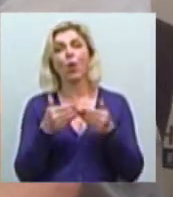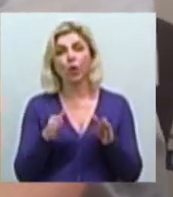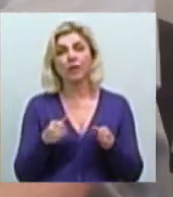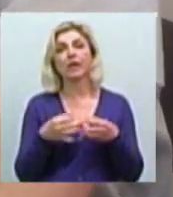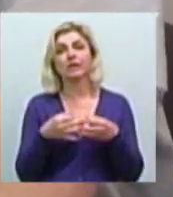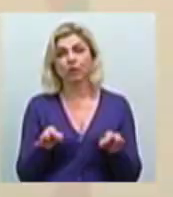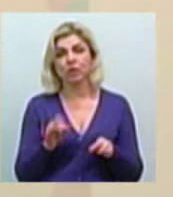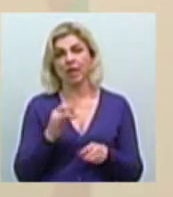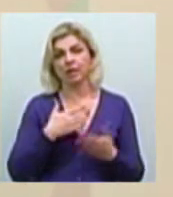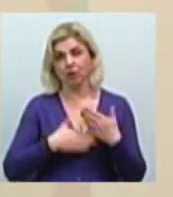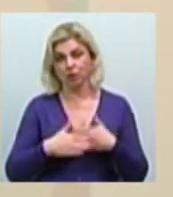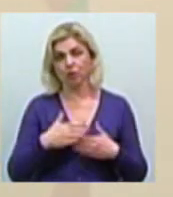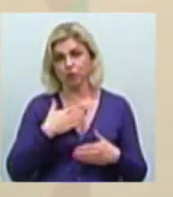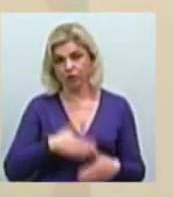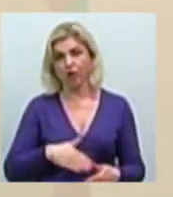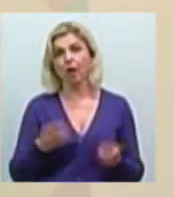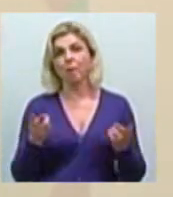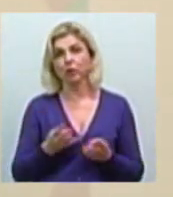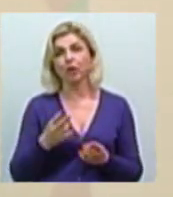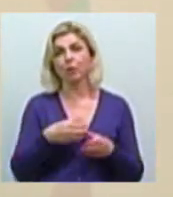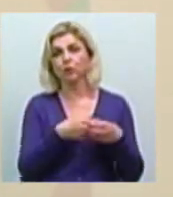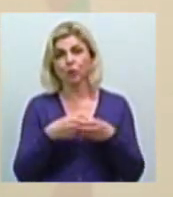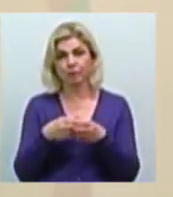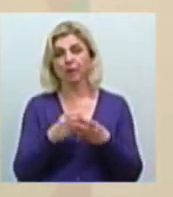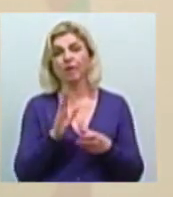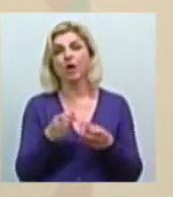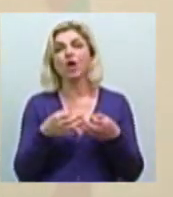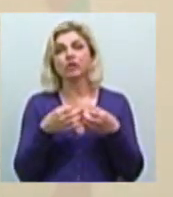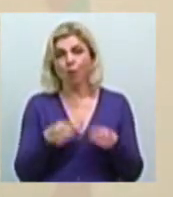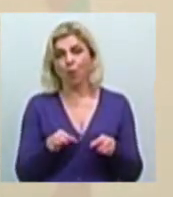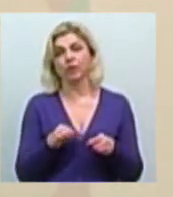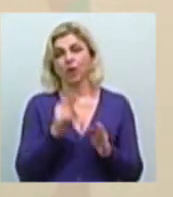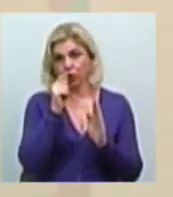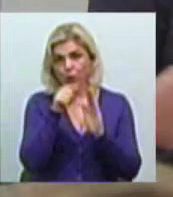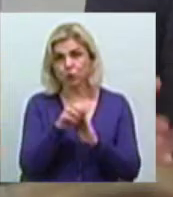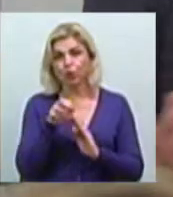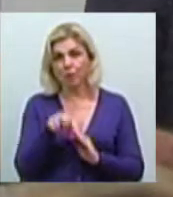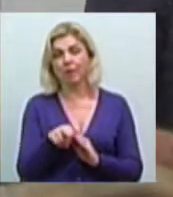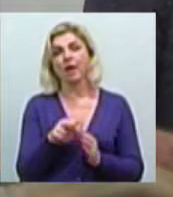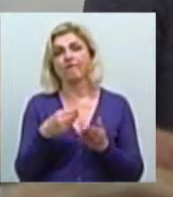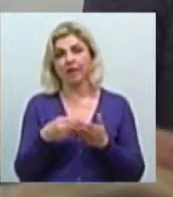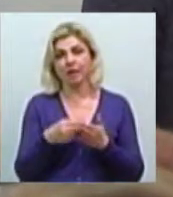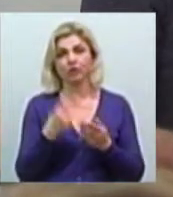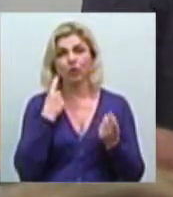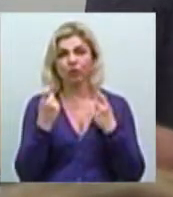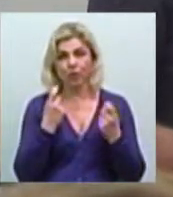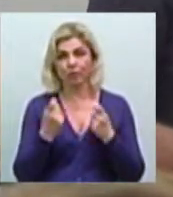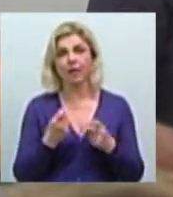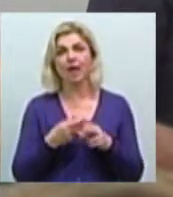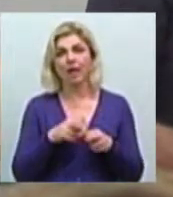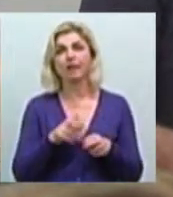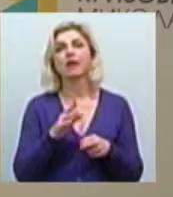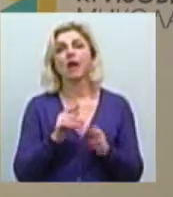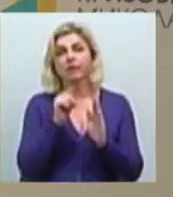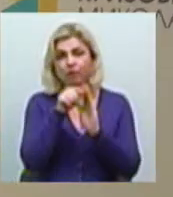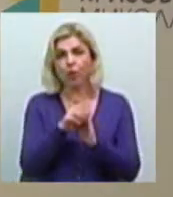і задовольнити потребу суспільства у доступності фінансової інформації. Підключення до системи здійснюється